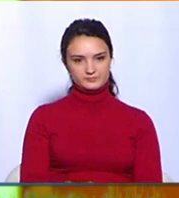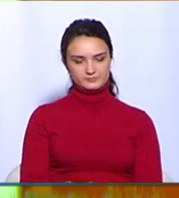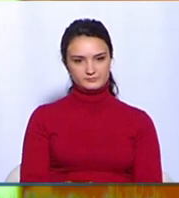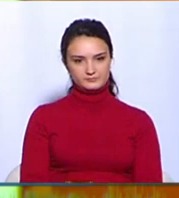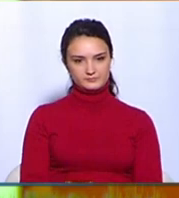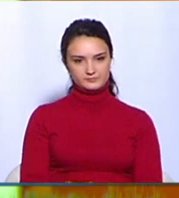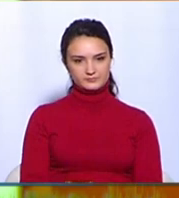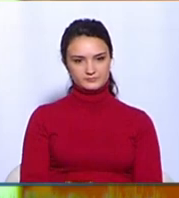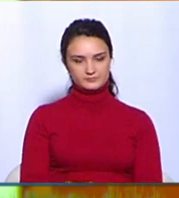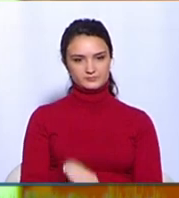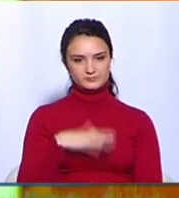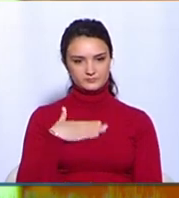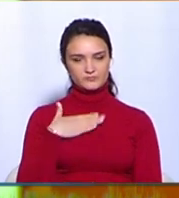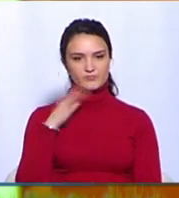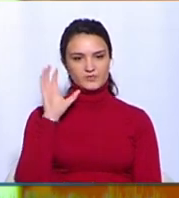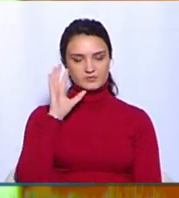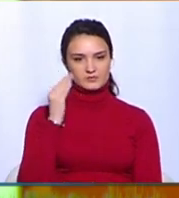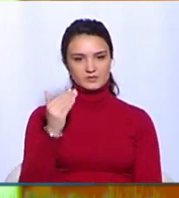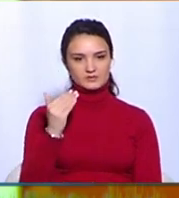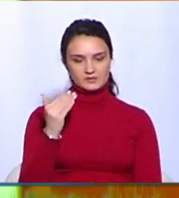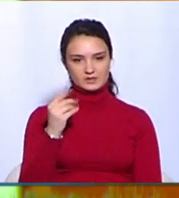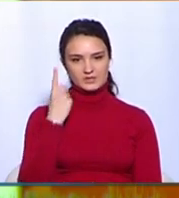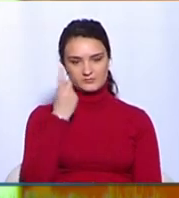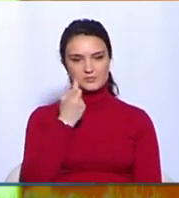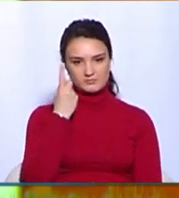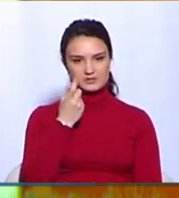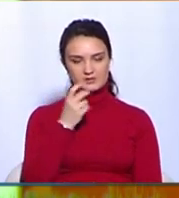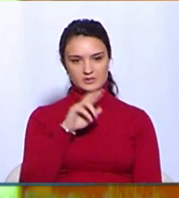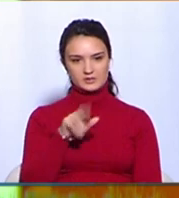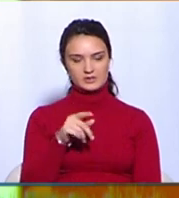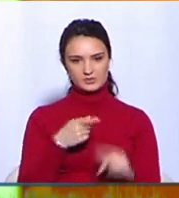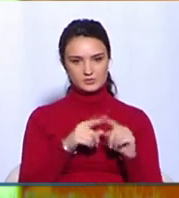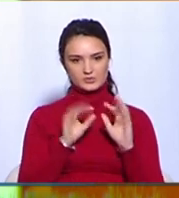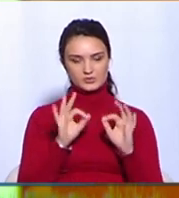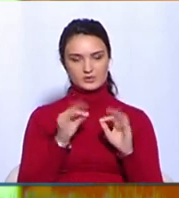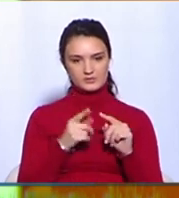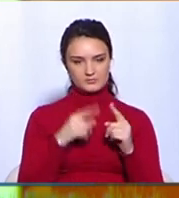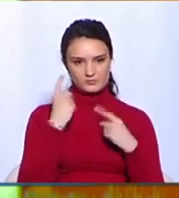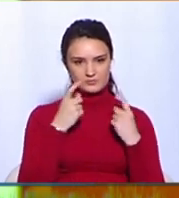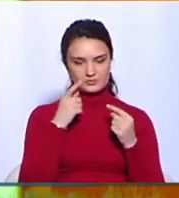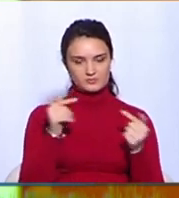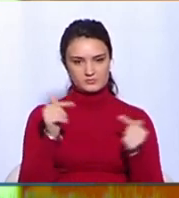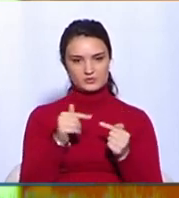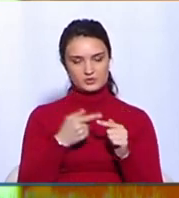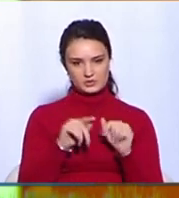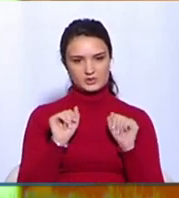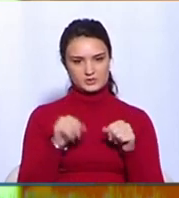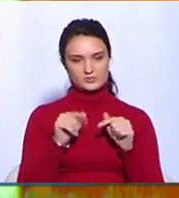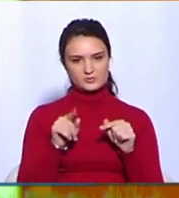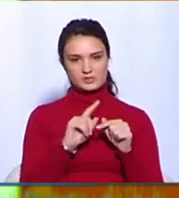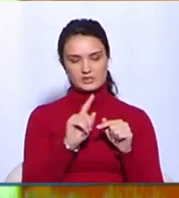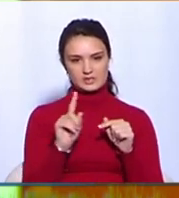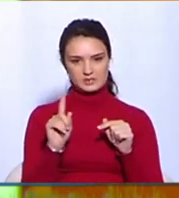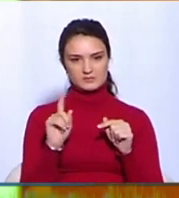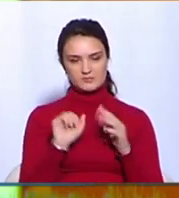ჩვენ მოვისმინეთ თქვენგან გარკვეული ინფორმაცია და რეაგირება ქონდეს სწორედ იმ ინფორმაციის შესახებ. შესაძლოა